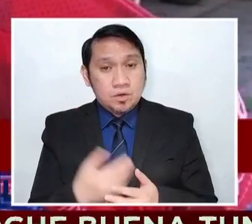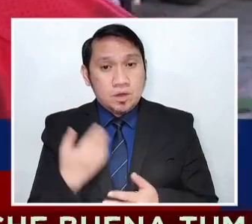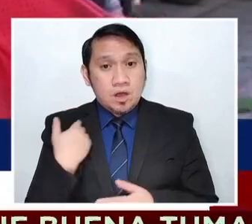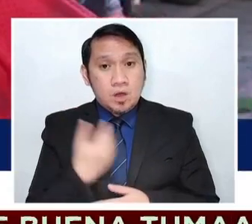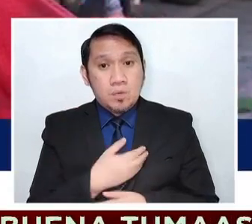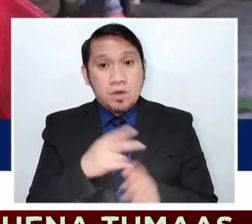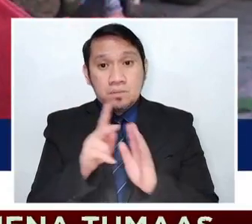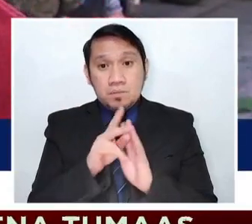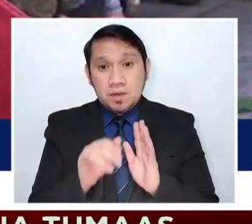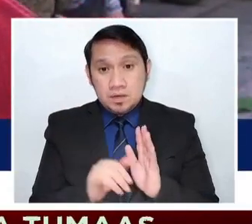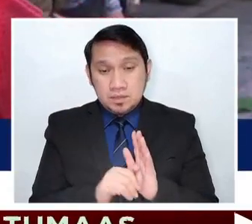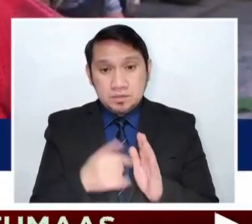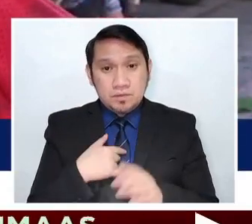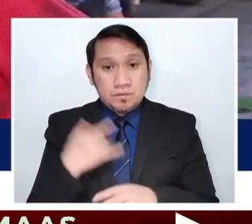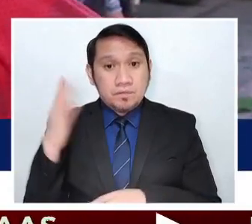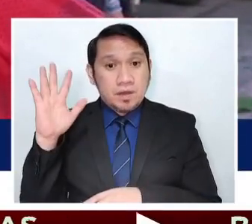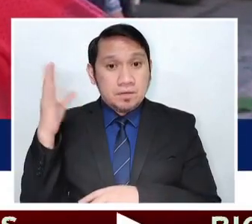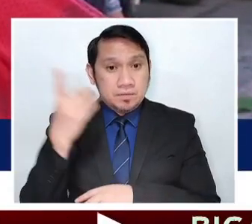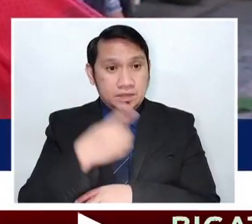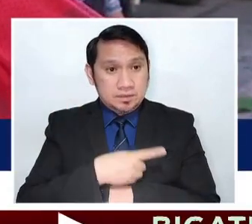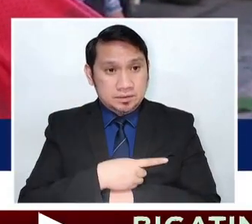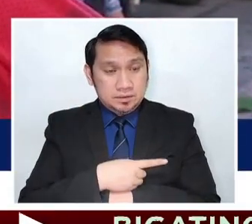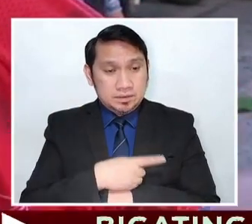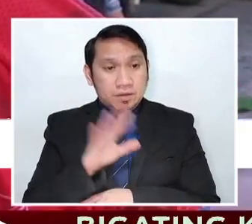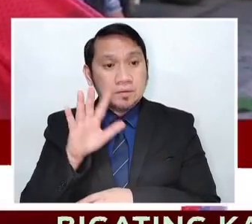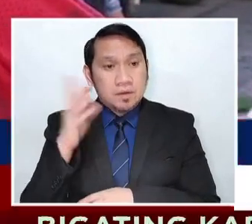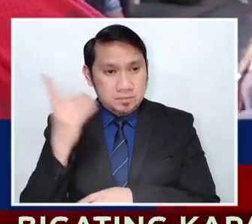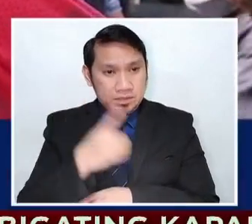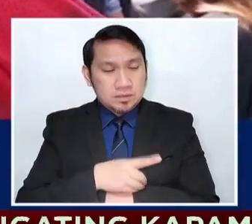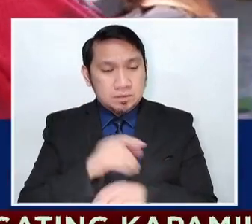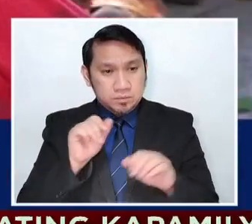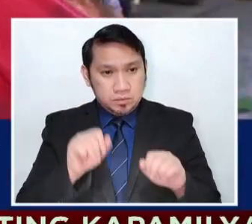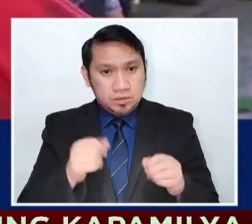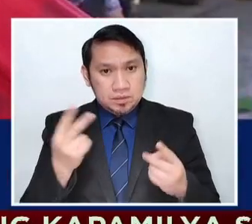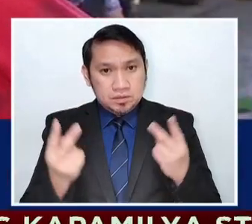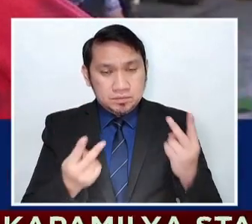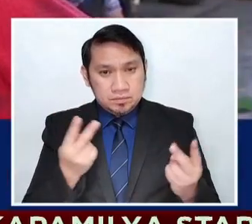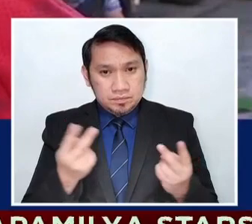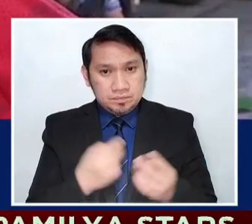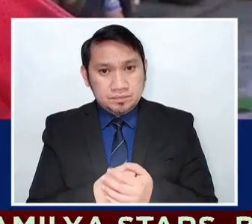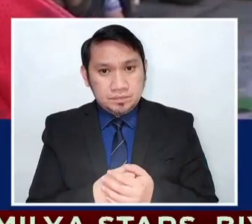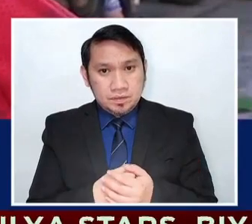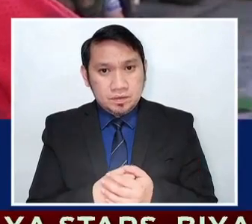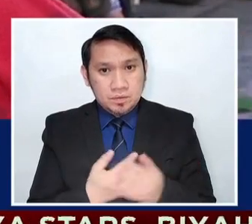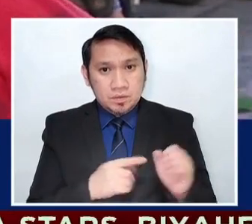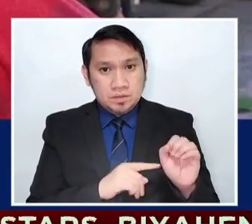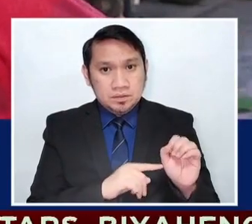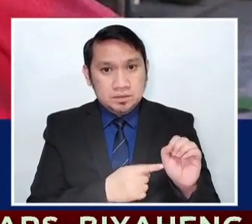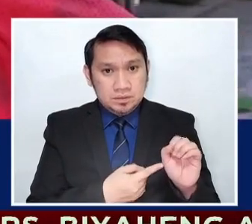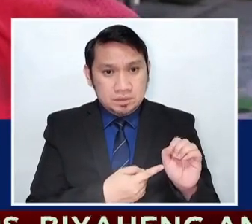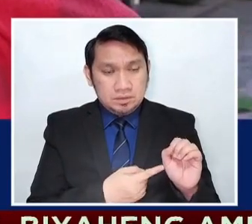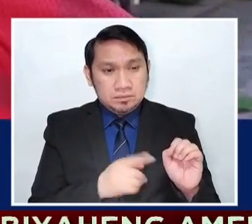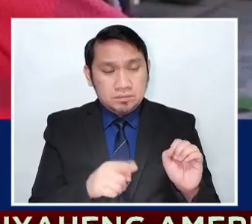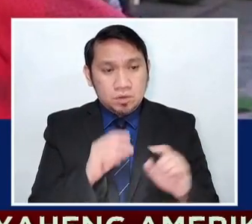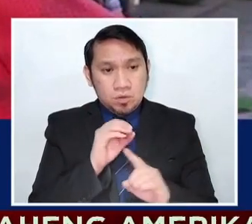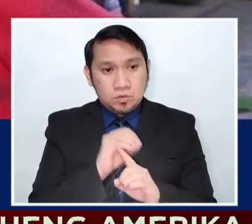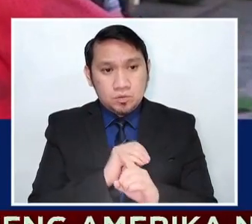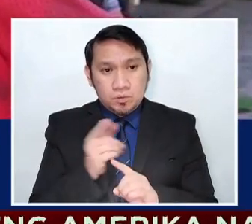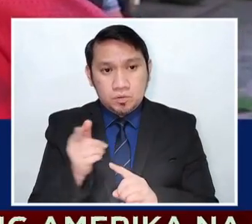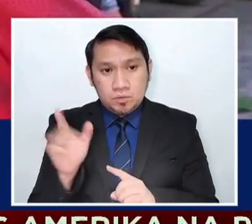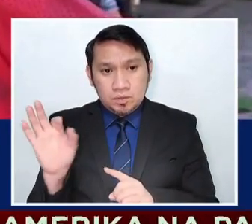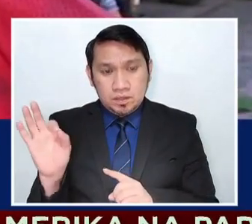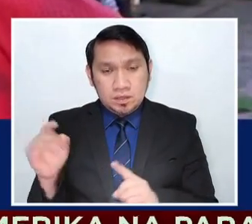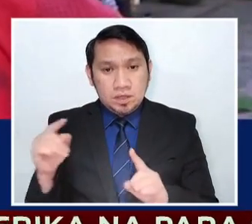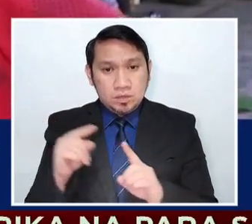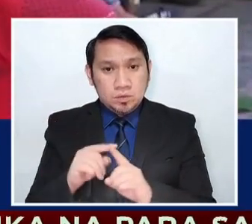dito, 5 araw yung observance ng UNDAS. Valid ang start siya nung October 29